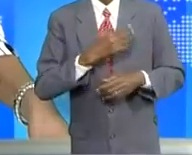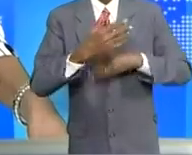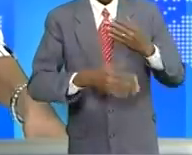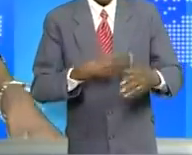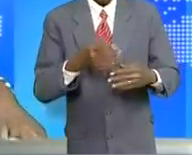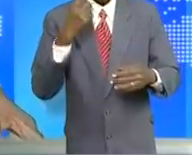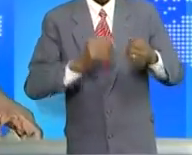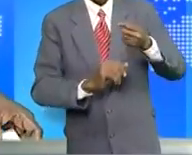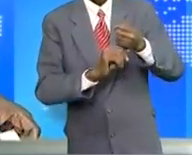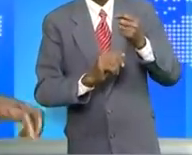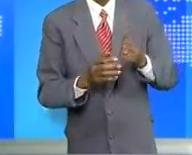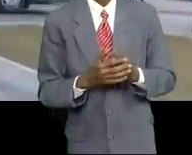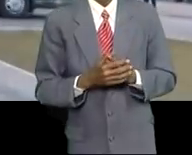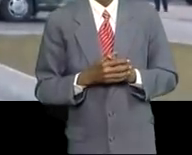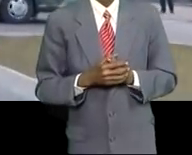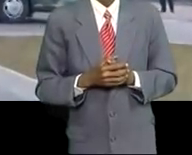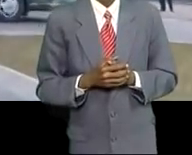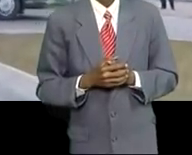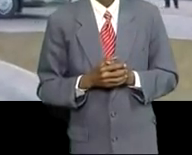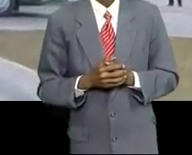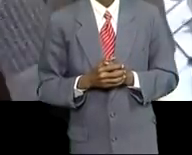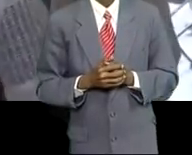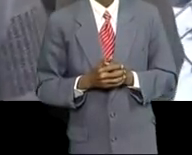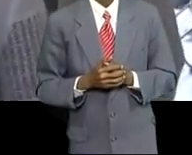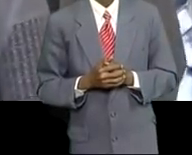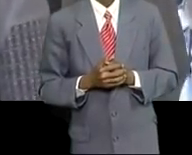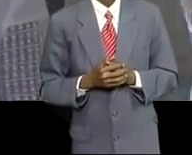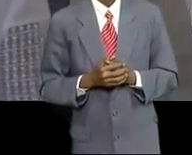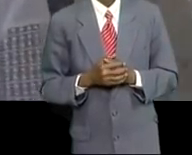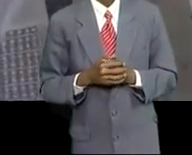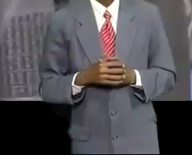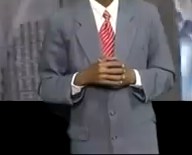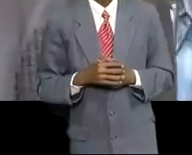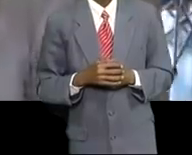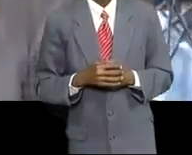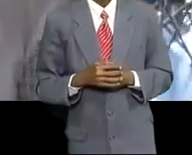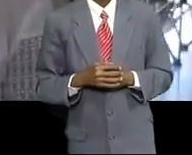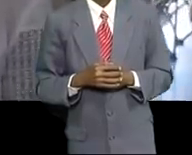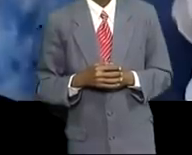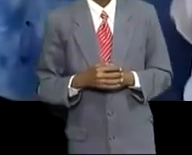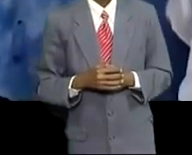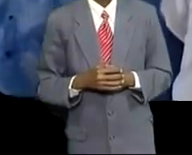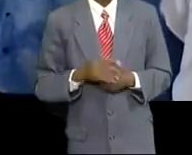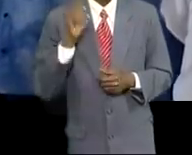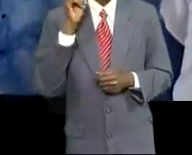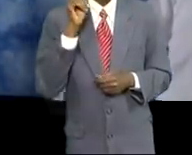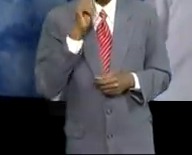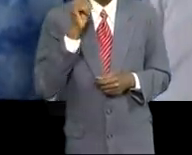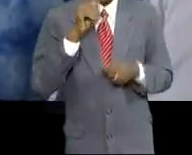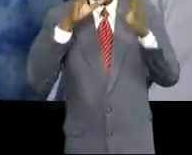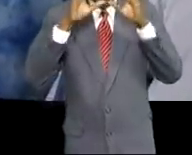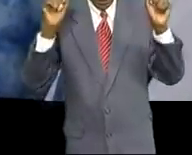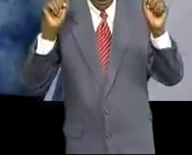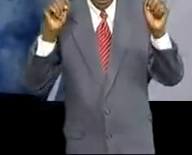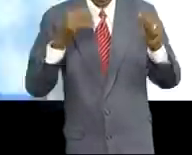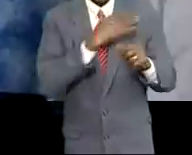ministre du Tourisme. Reportage. Marie-Olive Lembe-Kabila, épouse de l'ancien président congolais Joseph Kabila Kabange, a lancé le